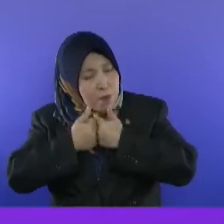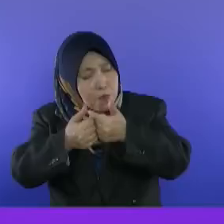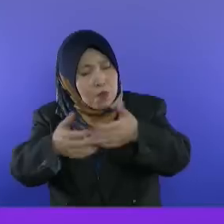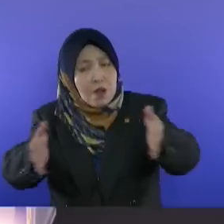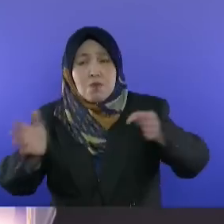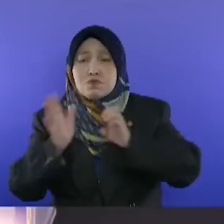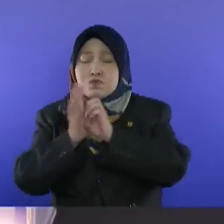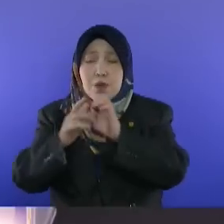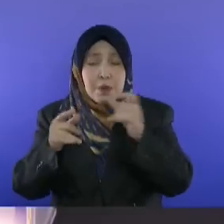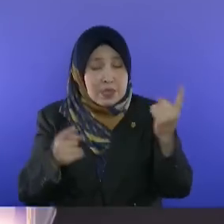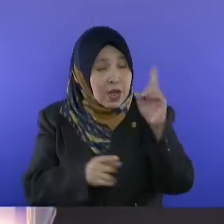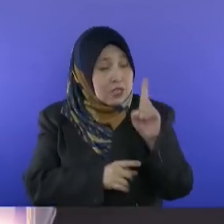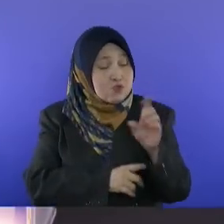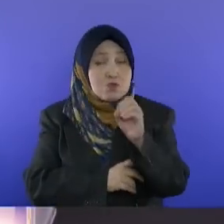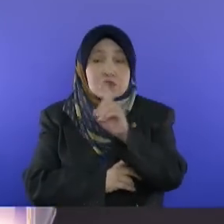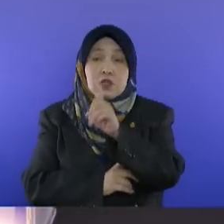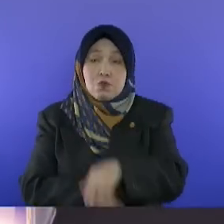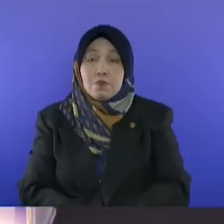ayat 101